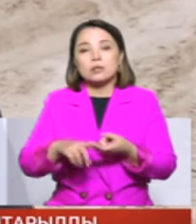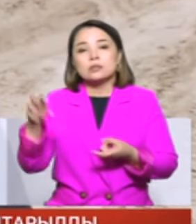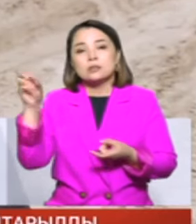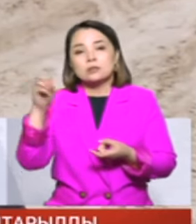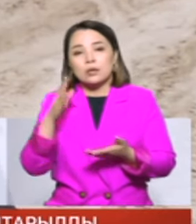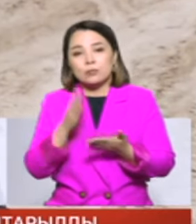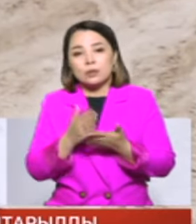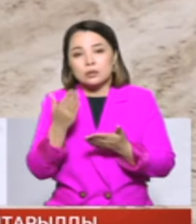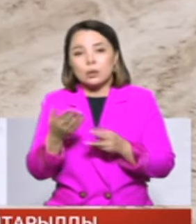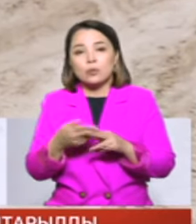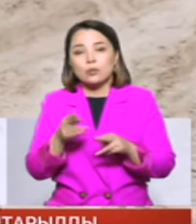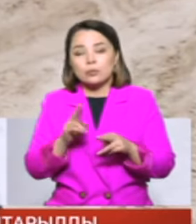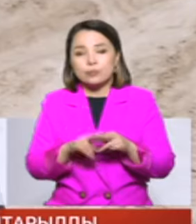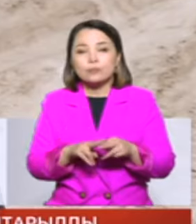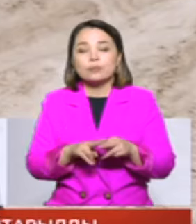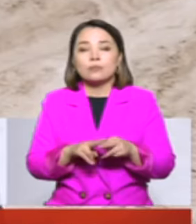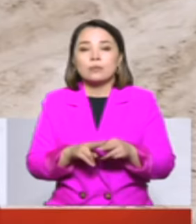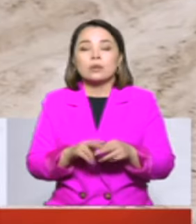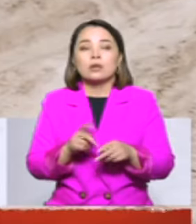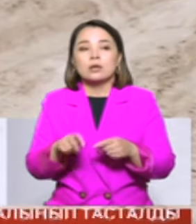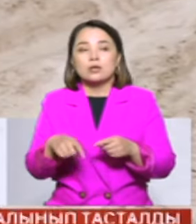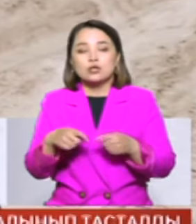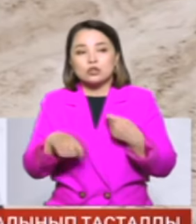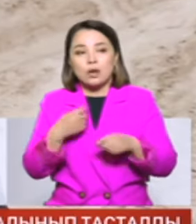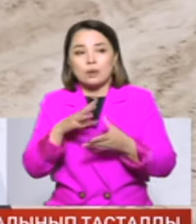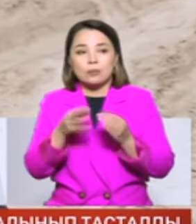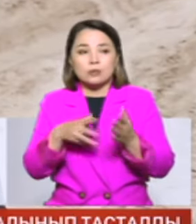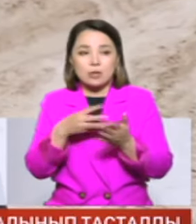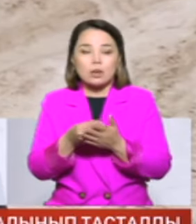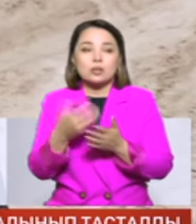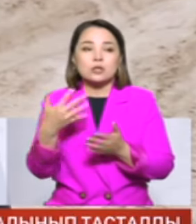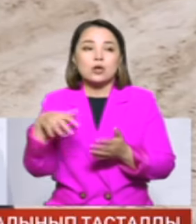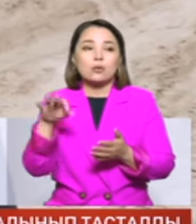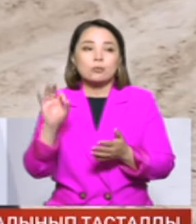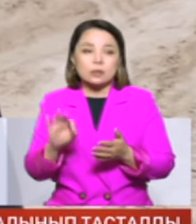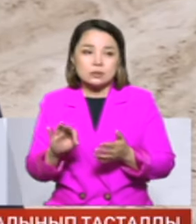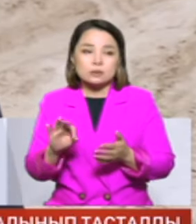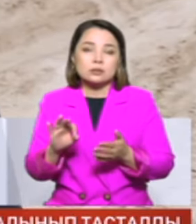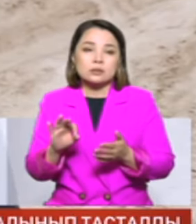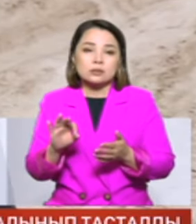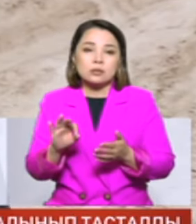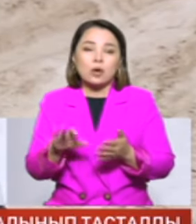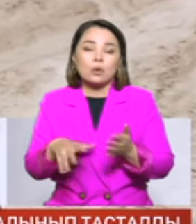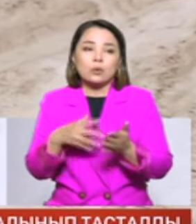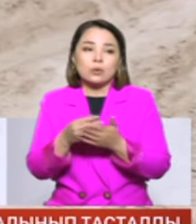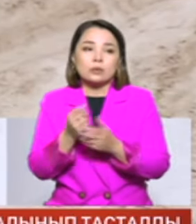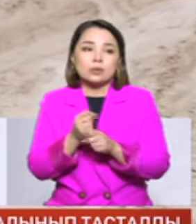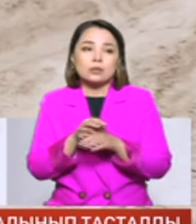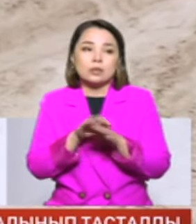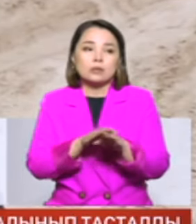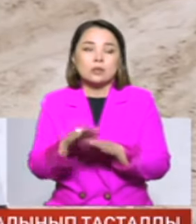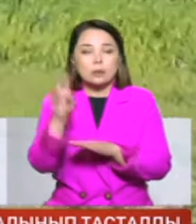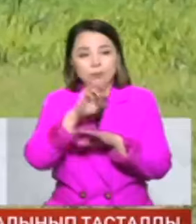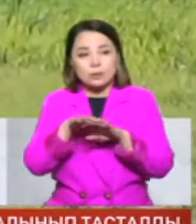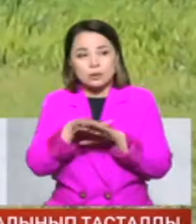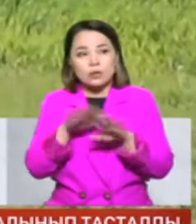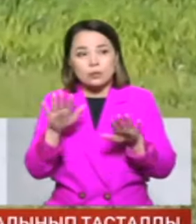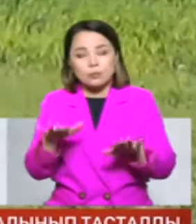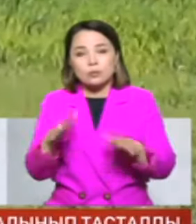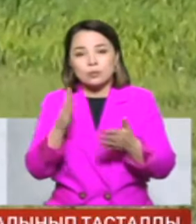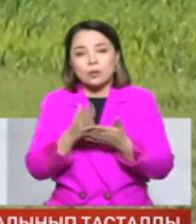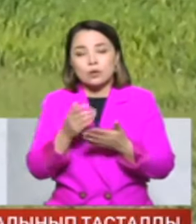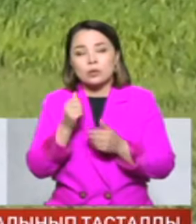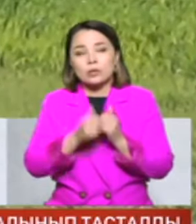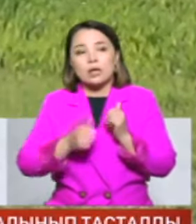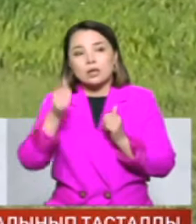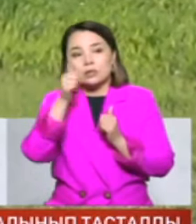светтер бар. Сосын мына шығарған шығындардың 50%-ын жаңа өтеп береді мемлекет. Мамандар